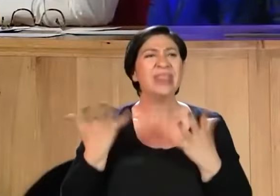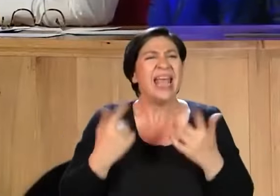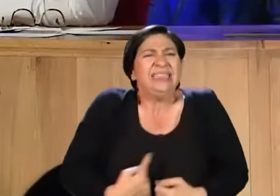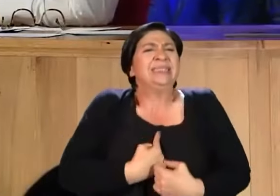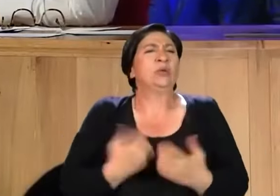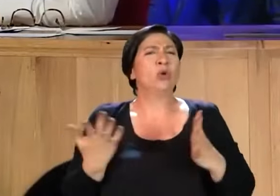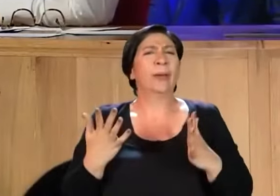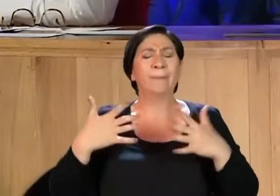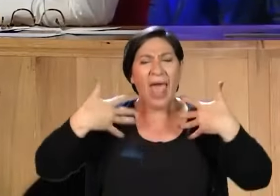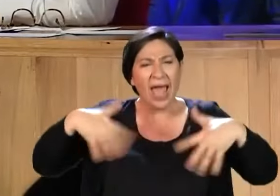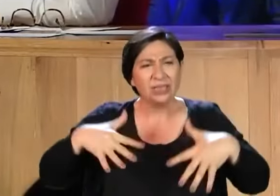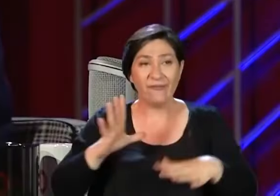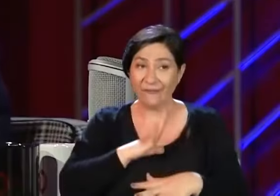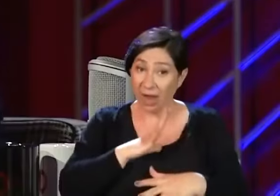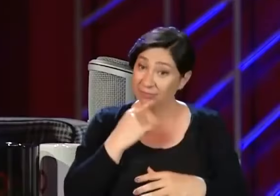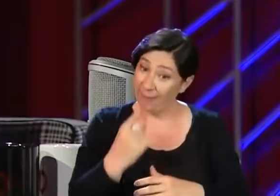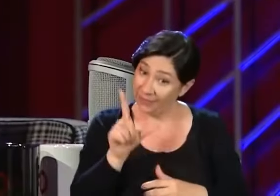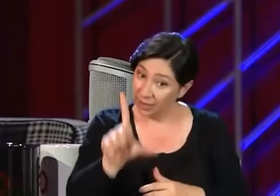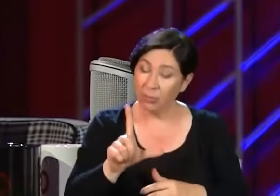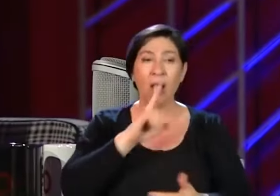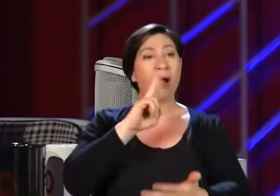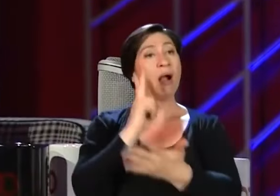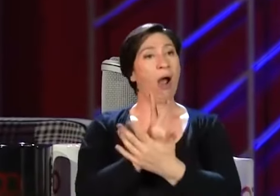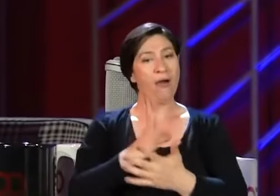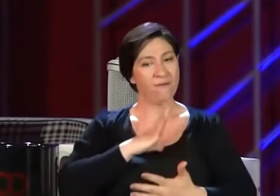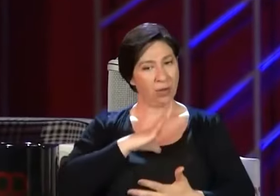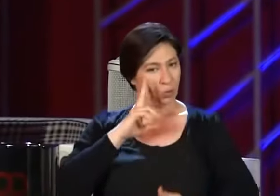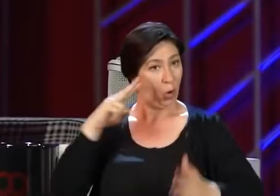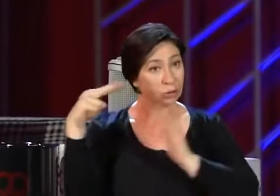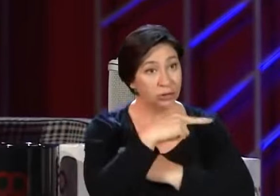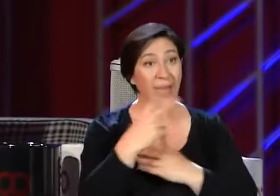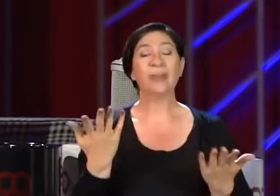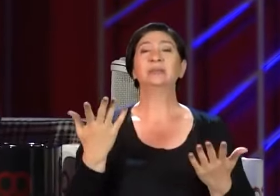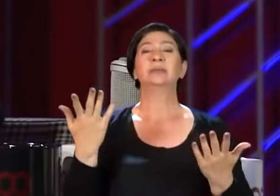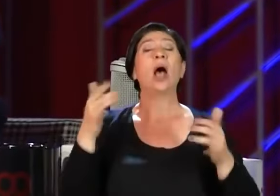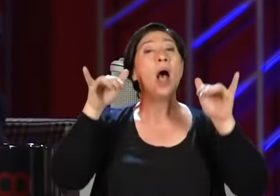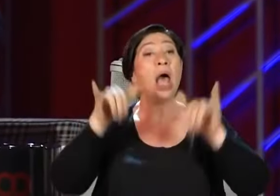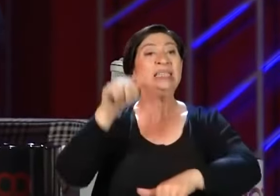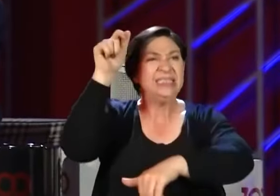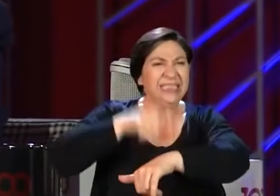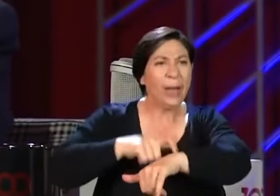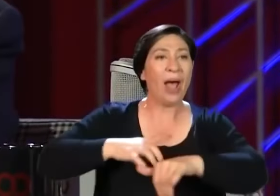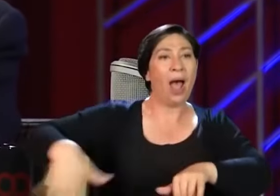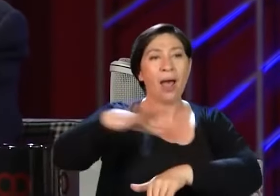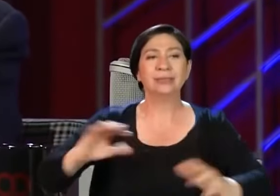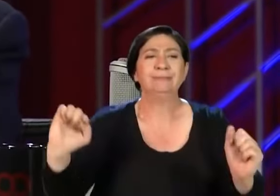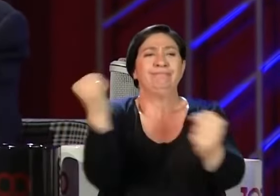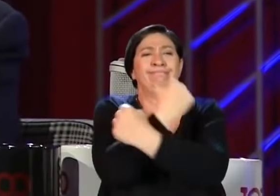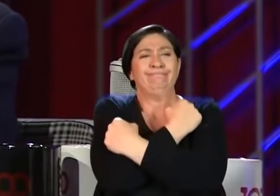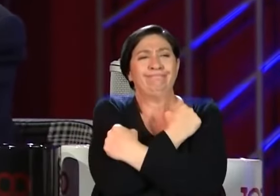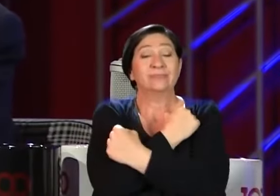ama. Heyecanımız var demeliyiz. Kararlılığımızı ortaya koymalıyız. Aynı zamanda herkesi